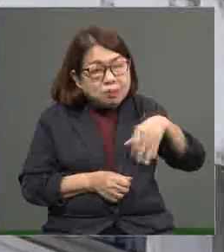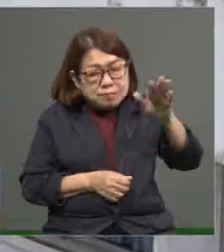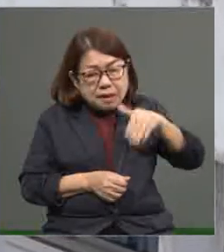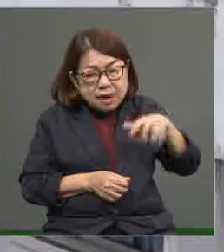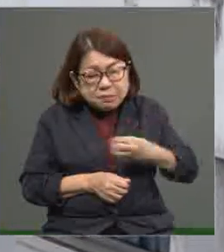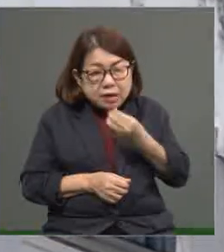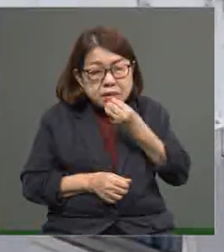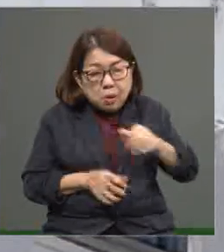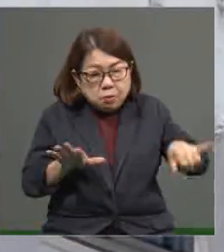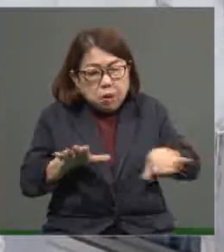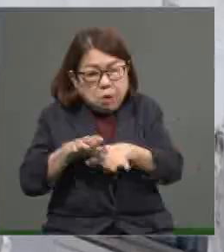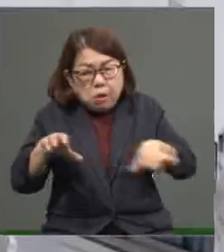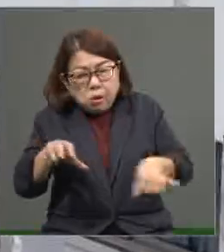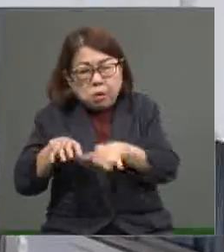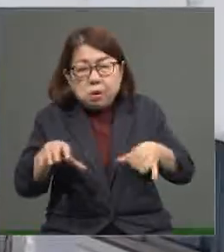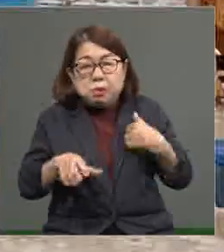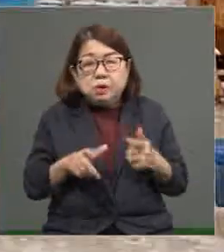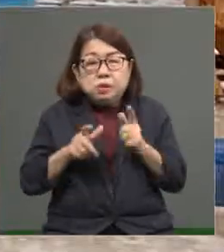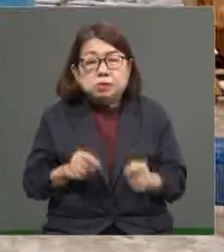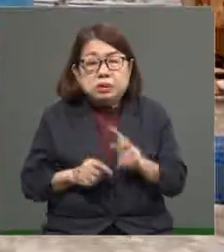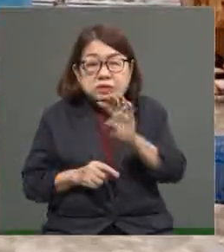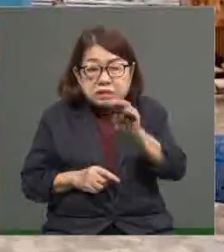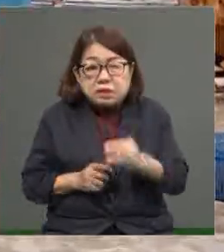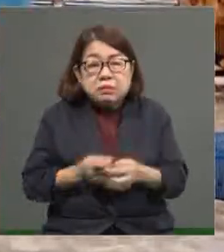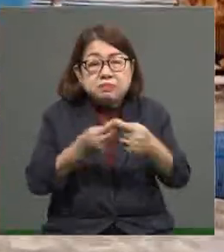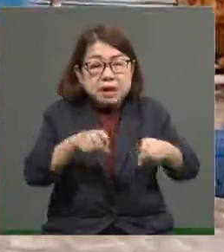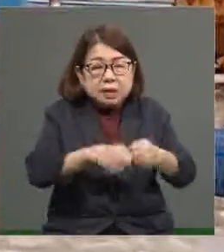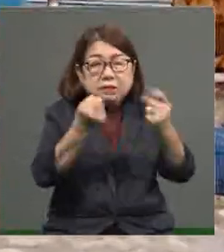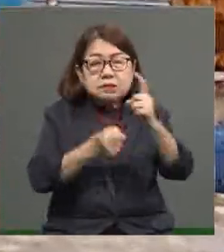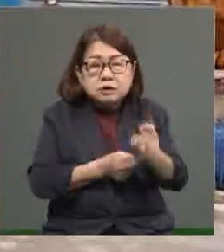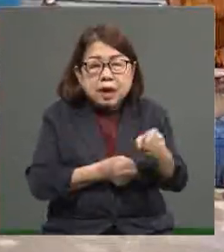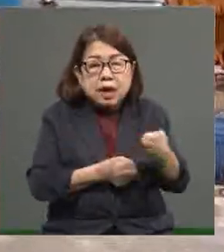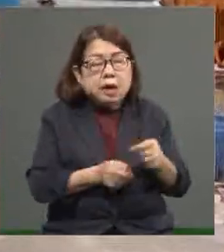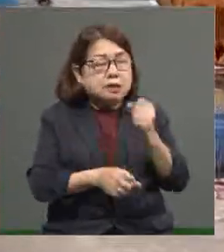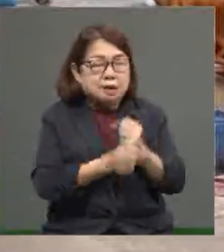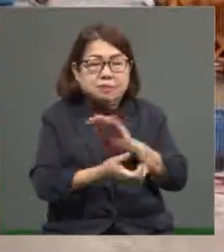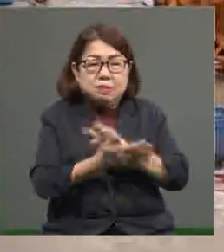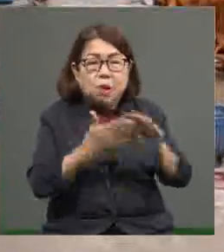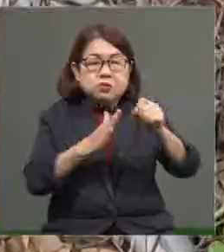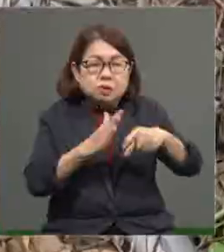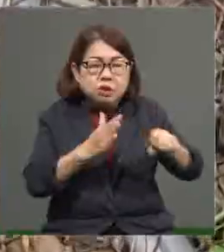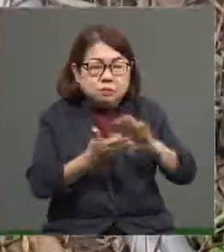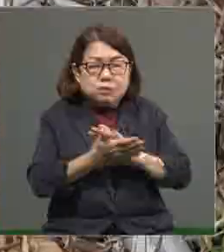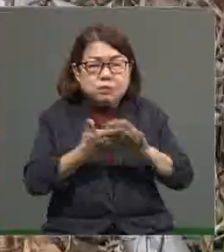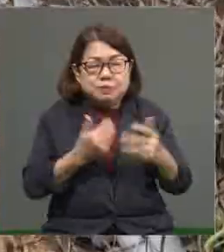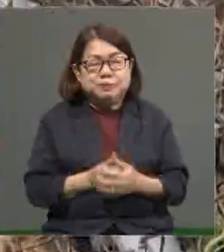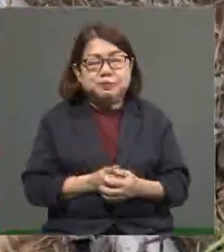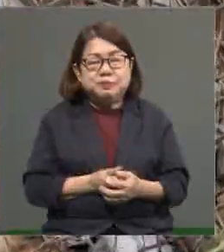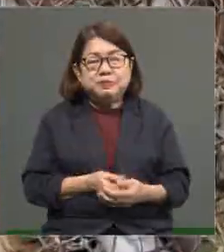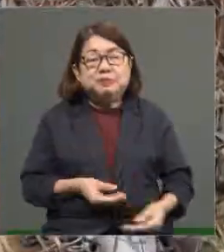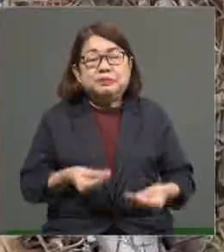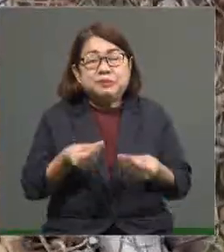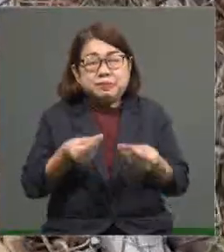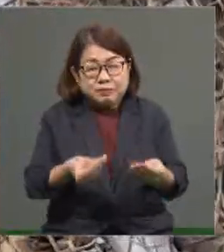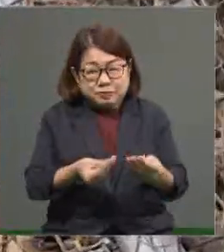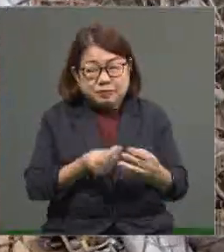ลิงกลับเข้ามาเองกว่า 40ตัวส่วนกรงลิงที่ชำรุดเสียหายตอนนี้เจ้าหน้าที่ซ่อมเสร็จเรียบร้อยแล้วนะครับแล้วก็จัดส่งให้เจ้าหน้า